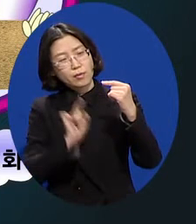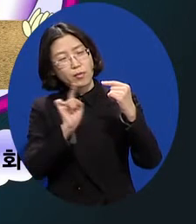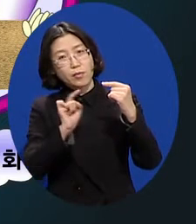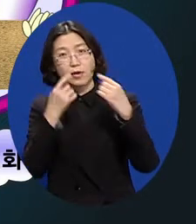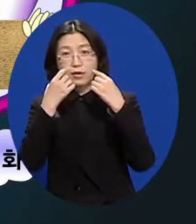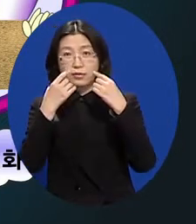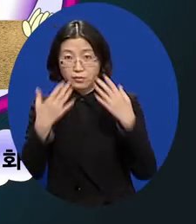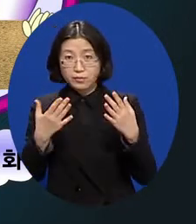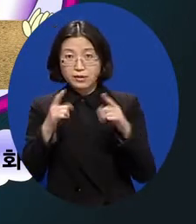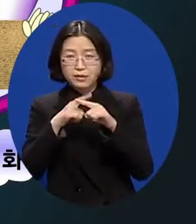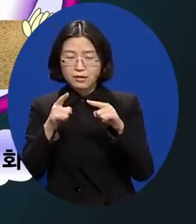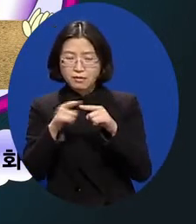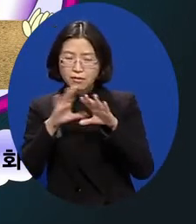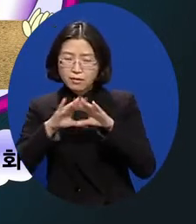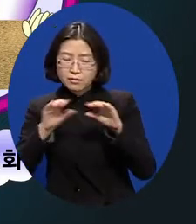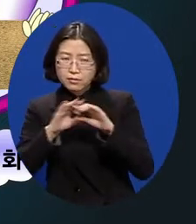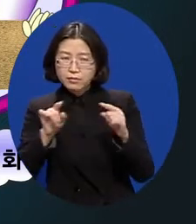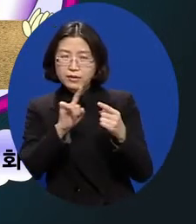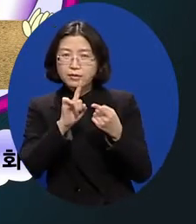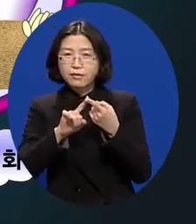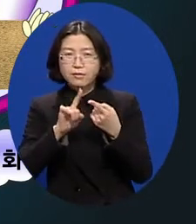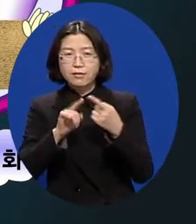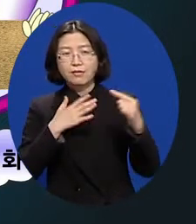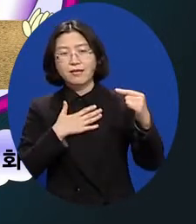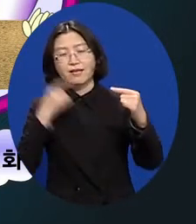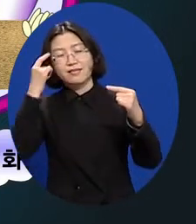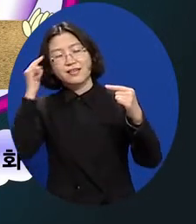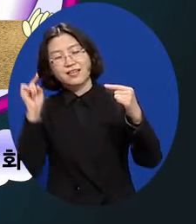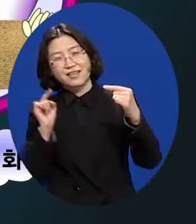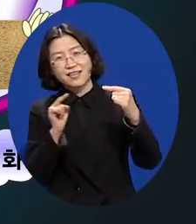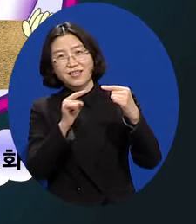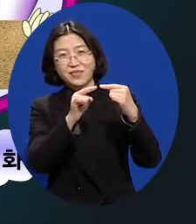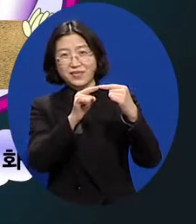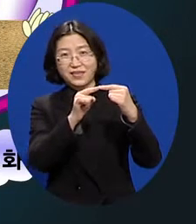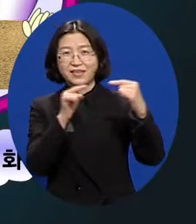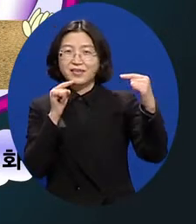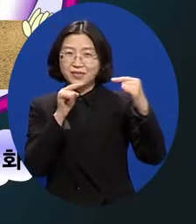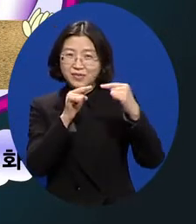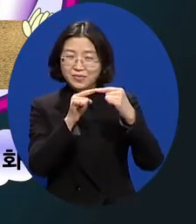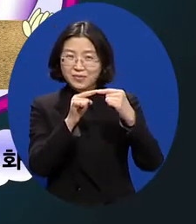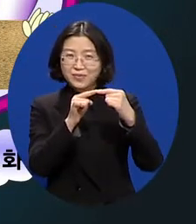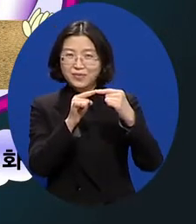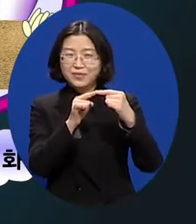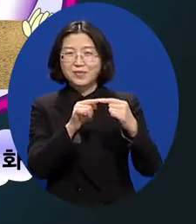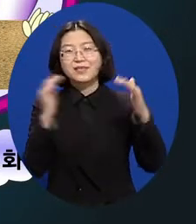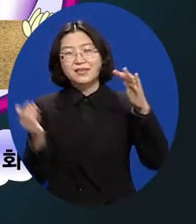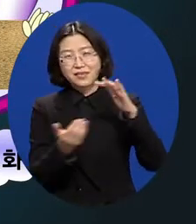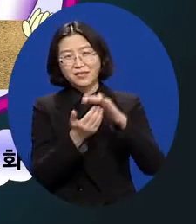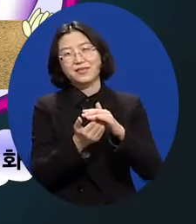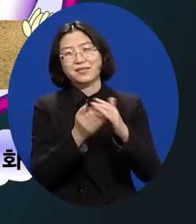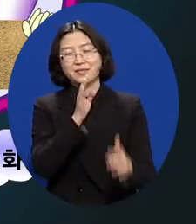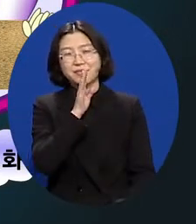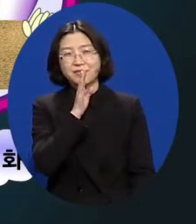정확하게 해석하고 그것에 대해서 내 반응을 돌려주면 상호 교류가 이루어지는 거라고 볼수 있습니다.